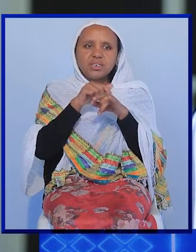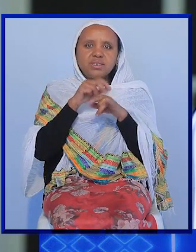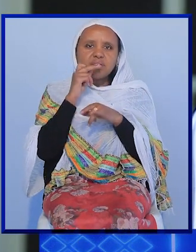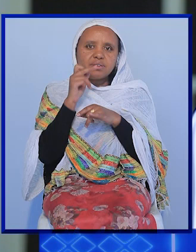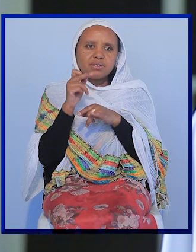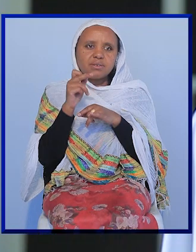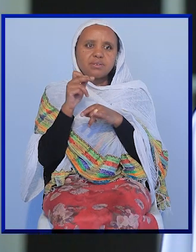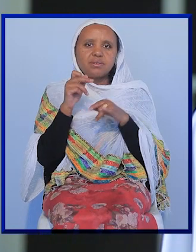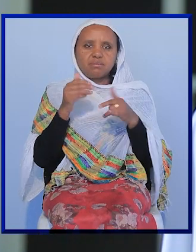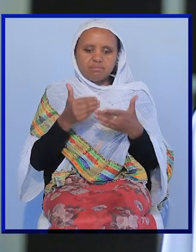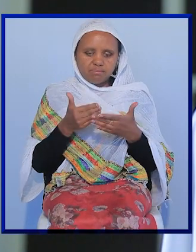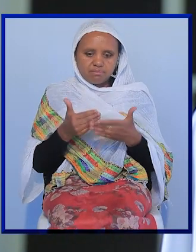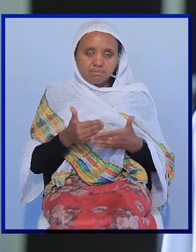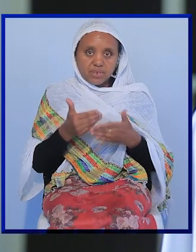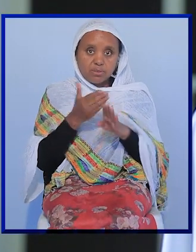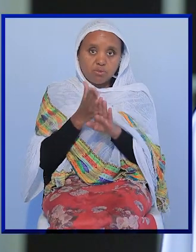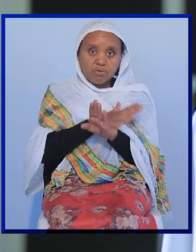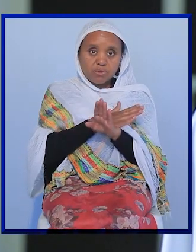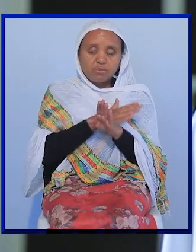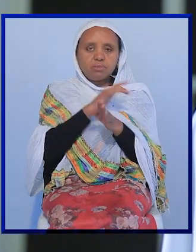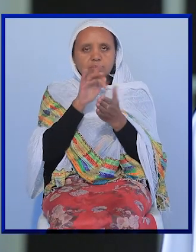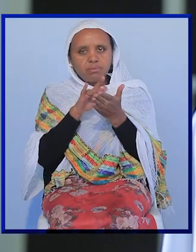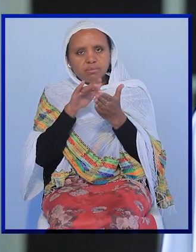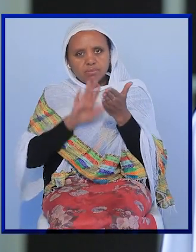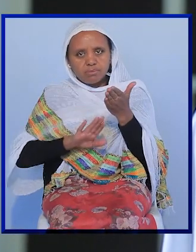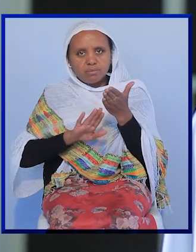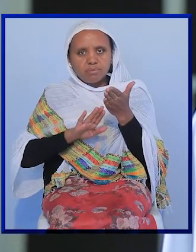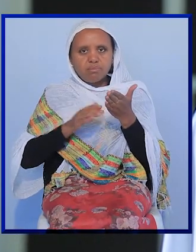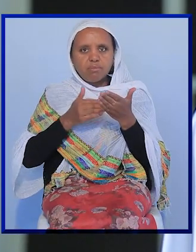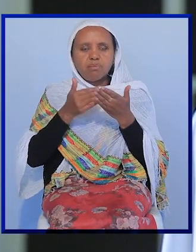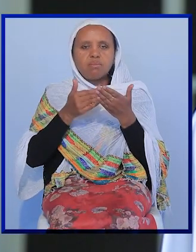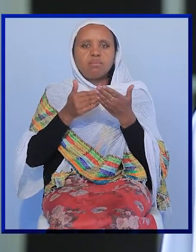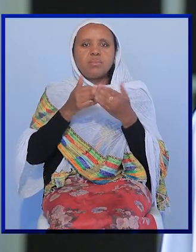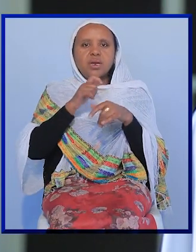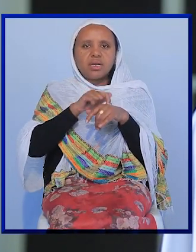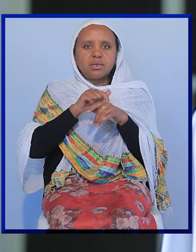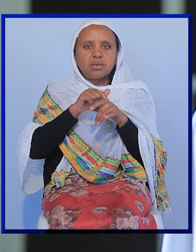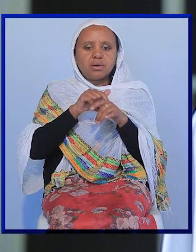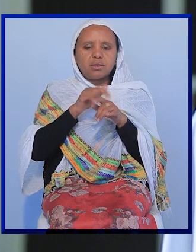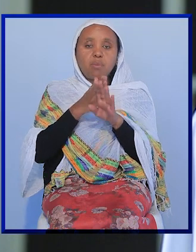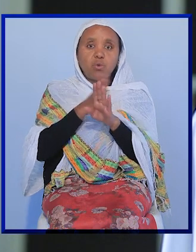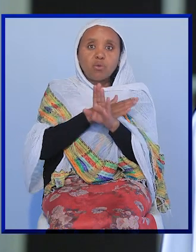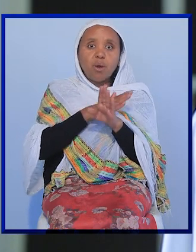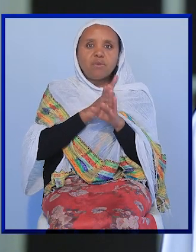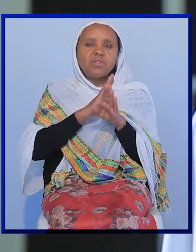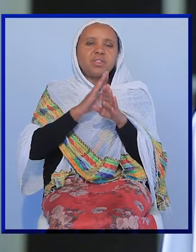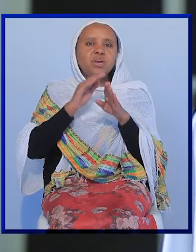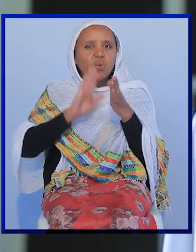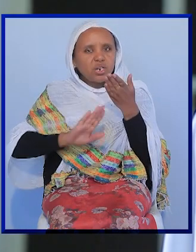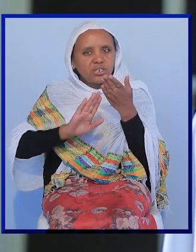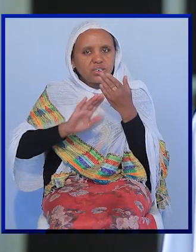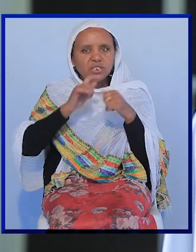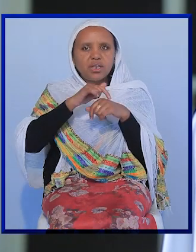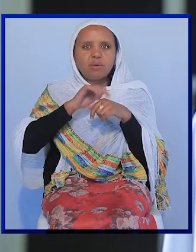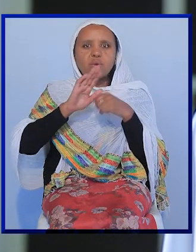ናት። ጊዜ ጸኒስ፣ ቅድመ ጸኒስ፣ ቅድመ ጸኒስ፣ ጊዜ ጸኒስ፣ ድረ ጸኒስ፣ ቅድመ ወሊድ፣ ጊዜ ወሊድ፣ ድረ ወሊድ፣ ስድስት ጊዜ ድንግል። እንደውም